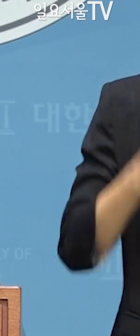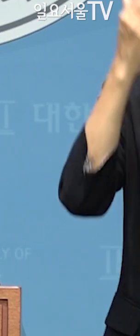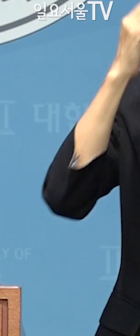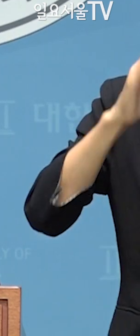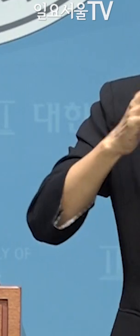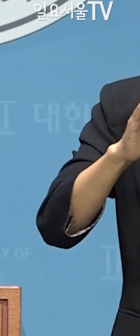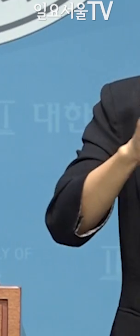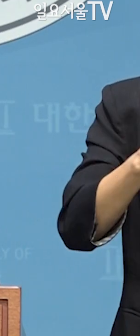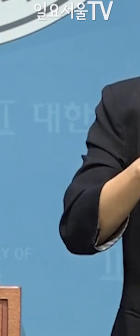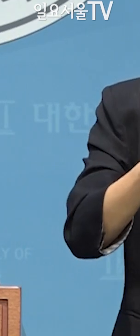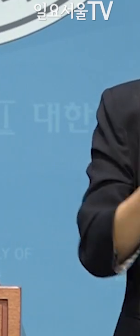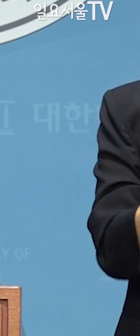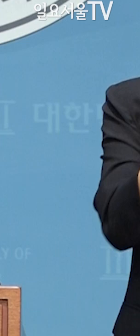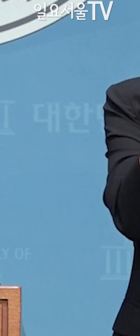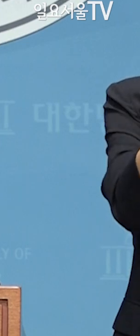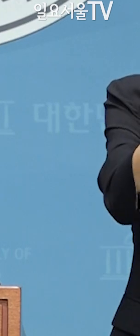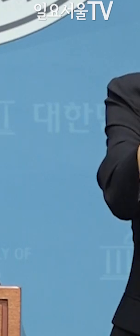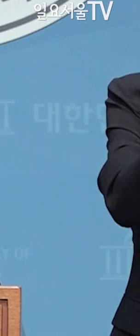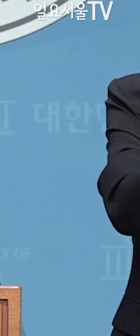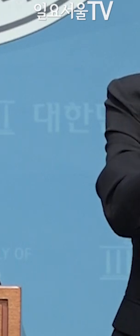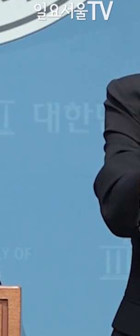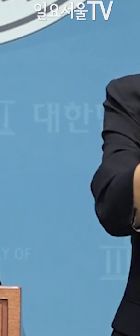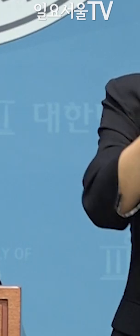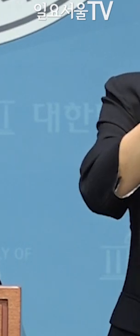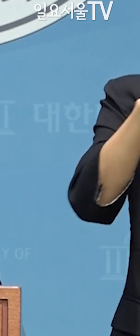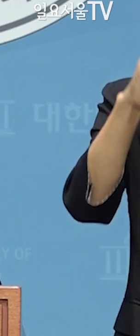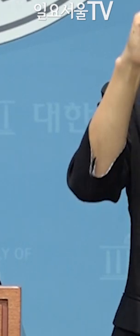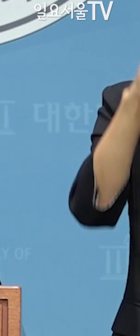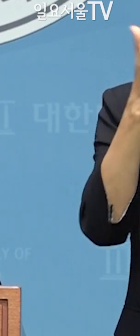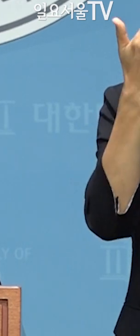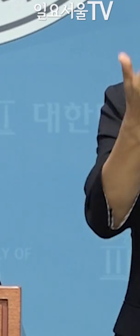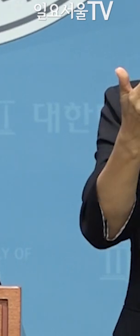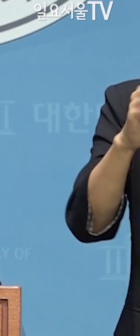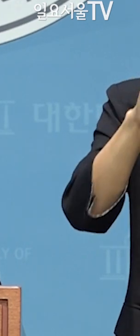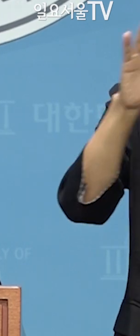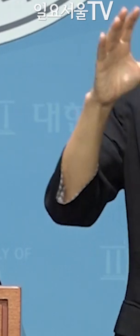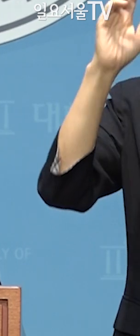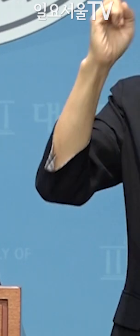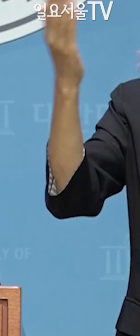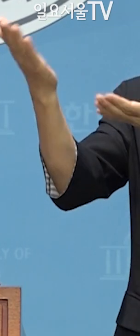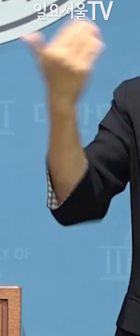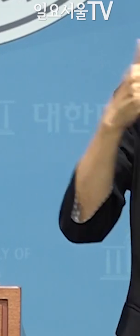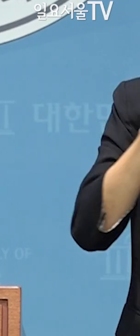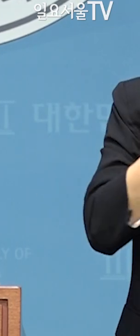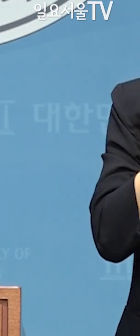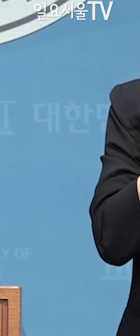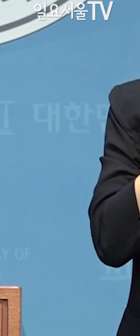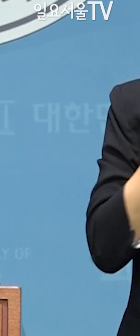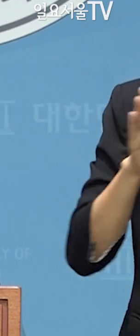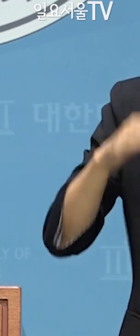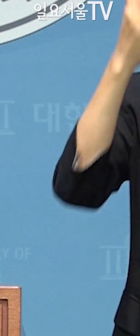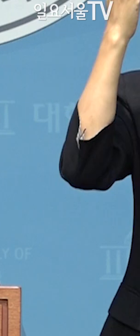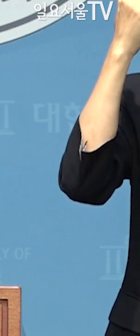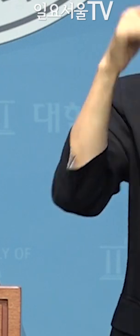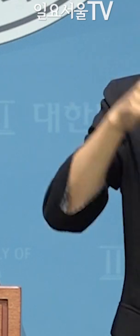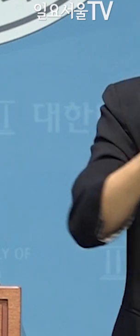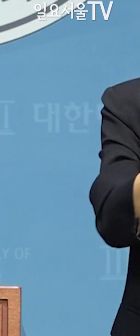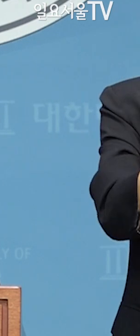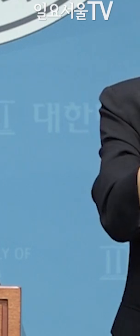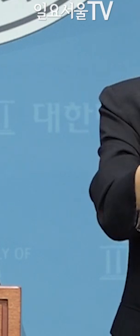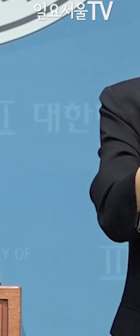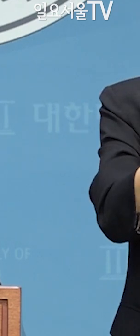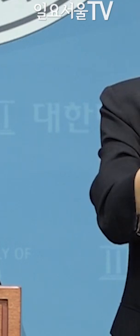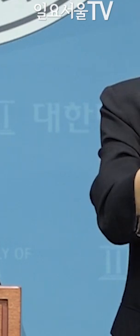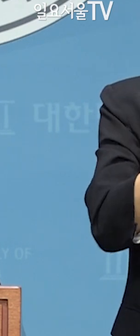금융 시장을 육성하기 위해서는 세금을 낮춰 해외 기업을 유치해야 하지만 한국은 증권 거래세를